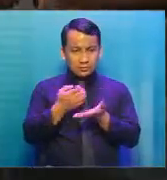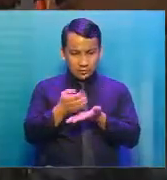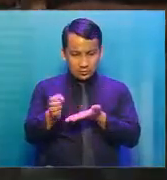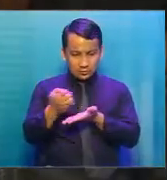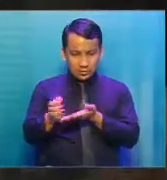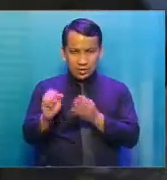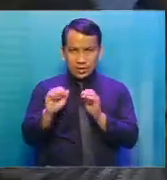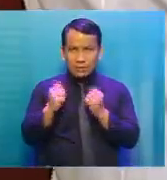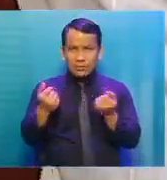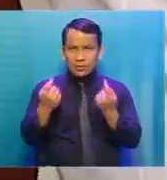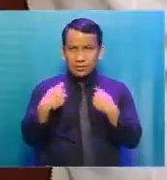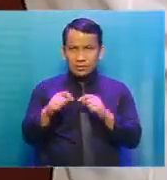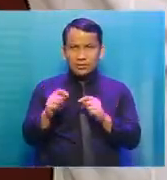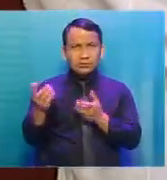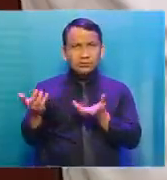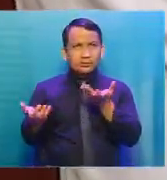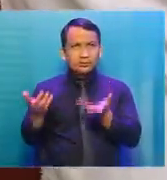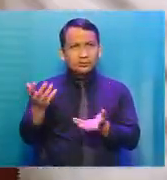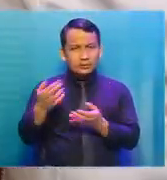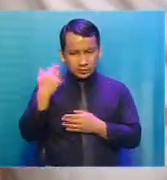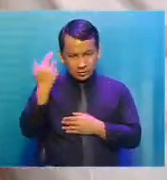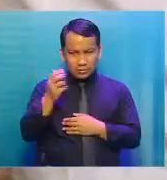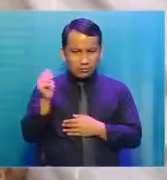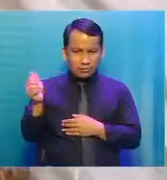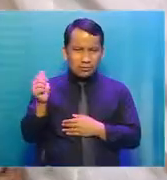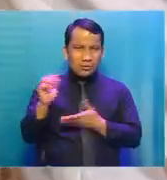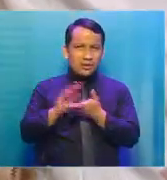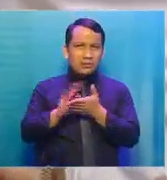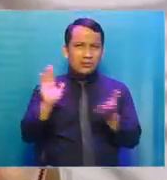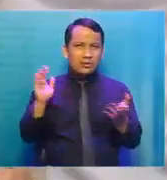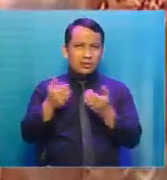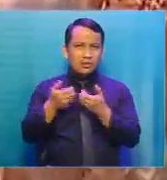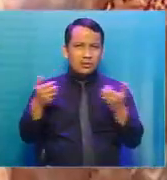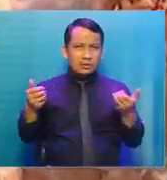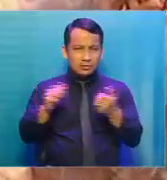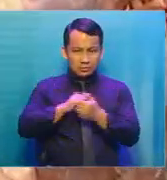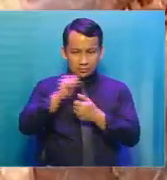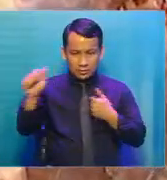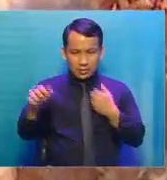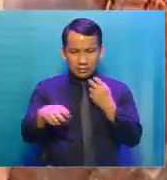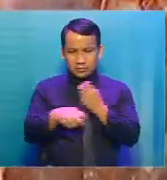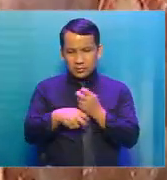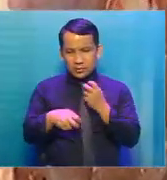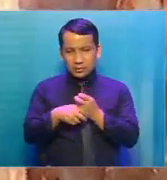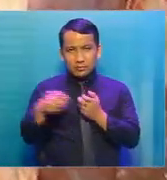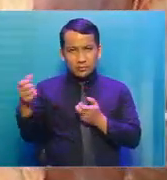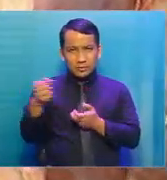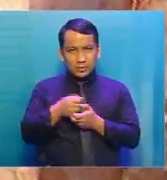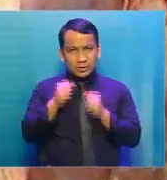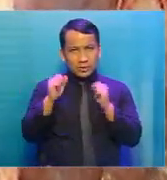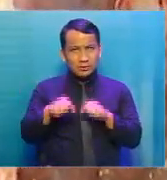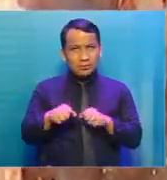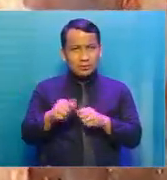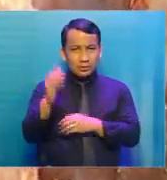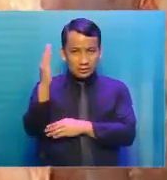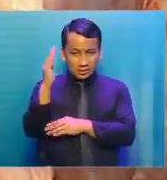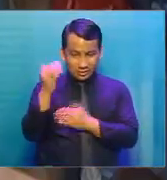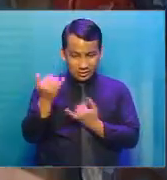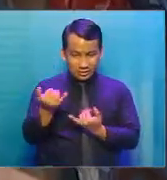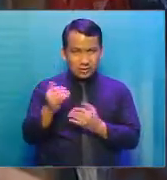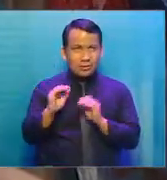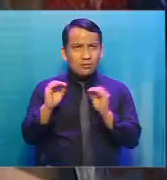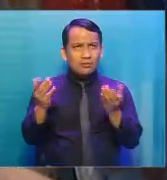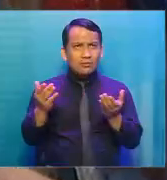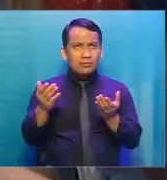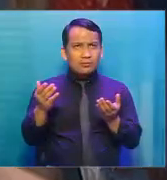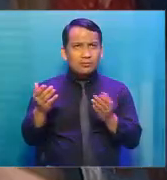po. Tinatry po namin, kaya lang yun po yung reason nila. Malayo yung kinukuha na at pahirapan. Tapos kaya niyan, tinatanghali na sila. Wala na